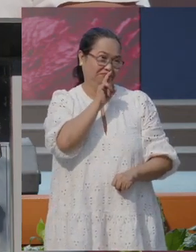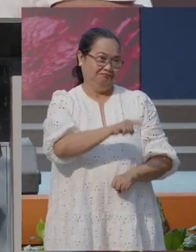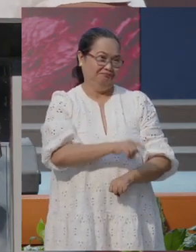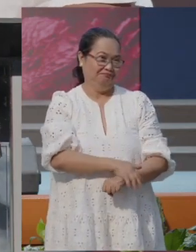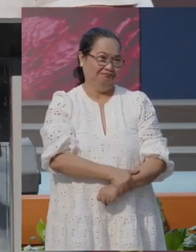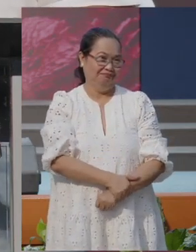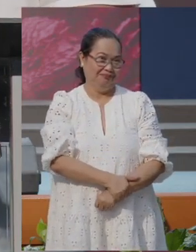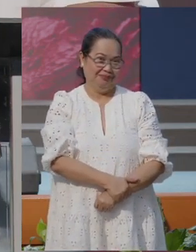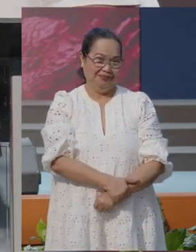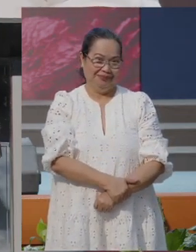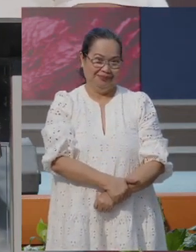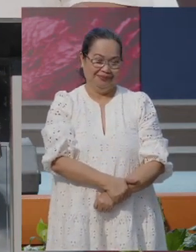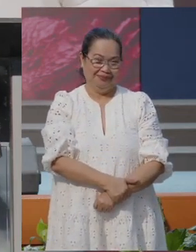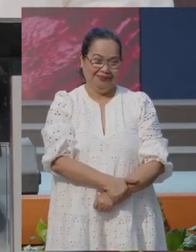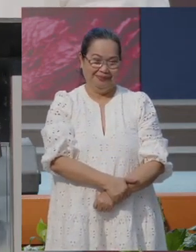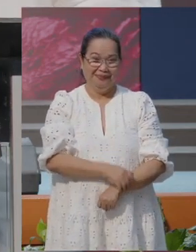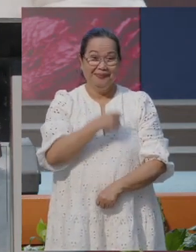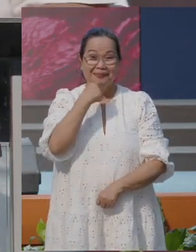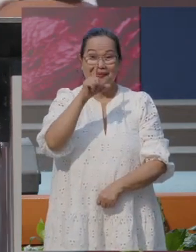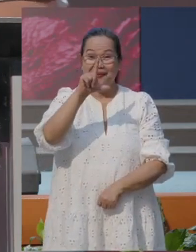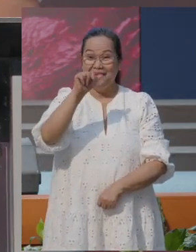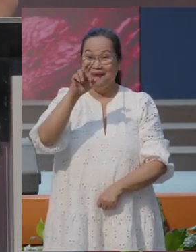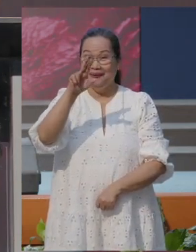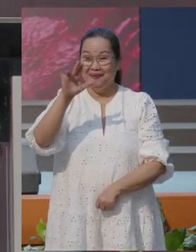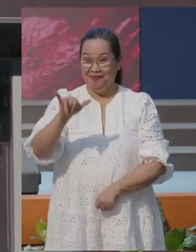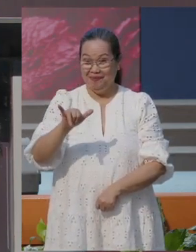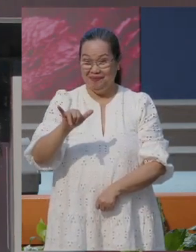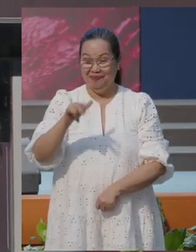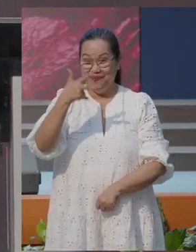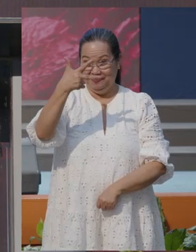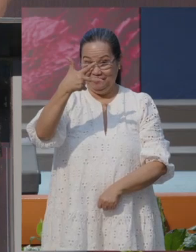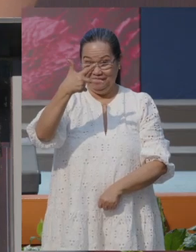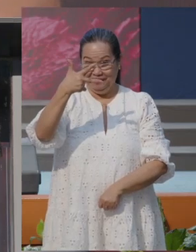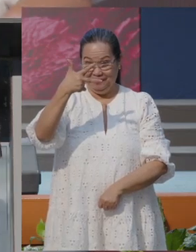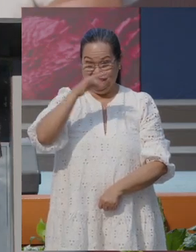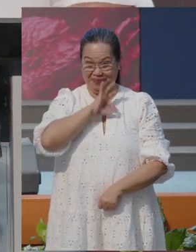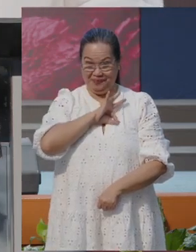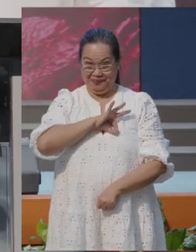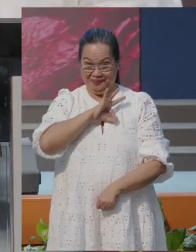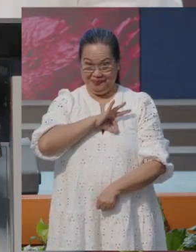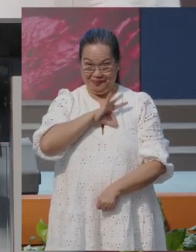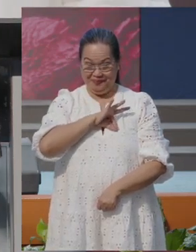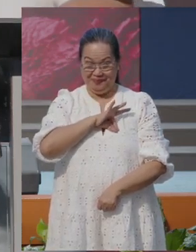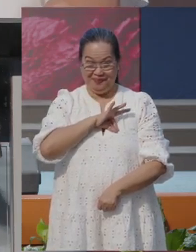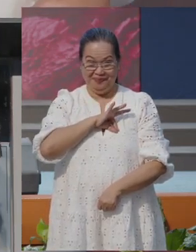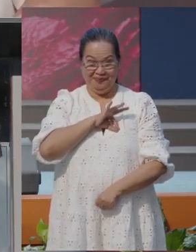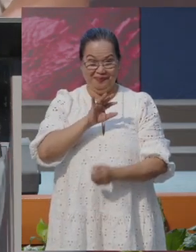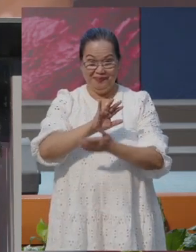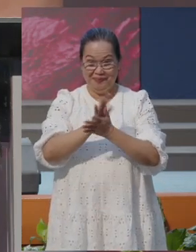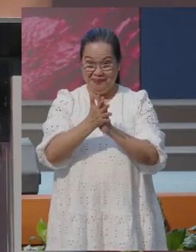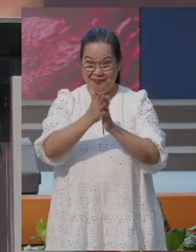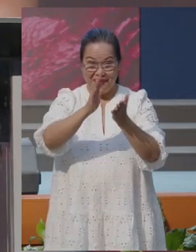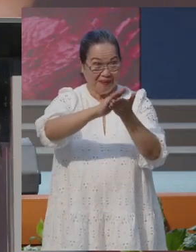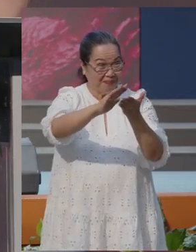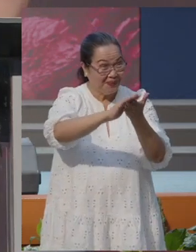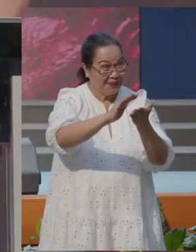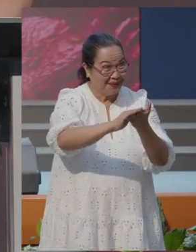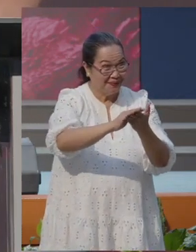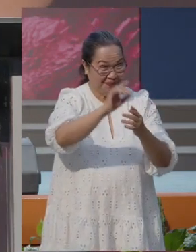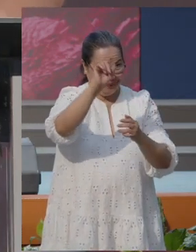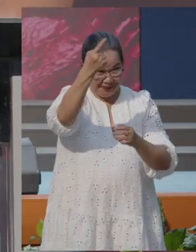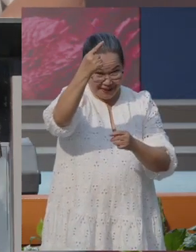So, sabi nga ni Pastor Larry kanina, 3 benepisyo ng pagpapatawad sa iba.